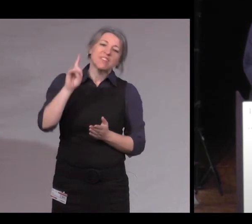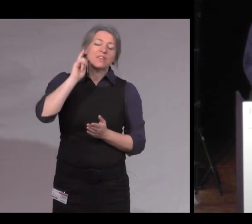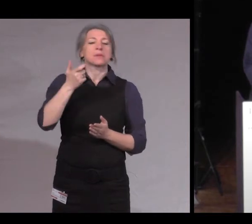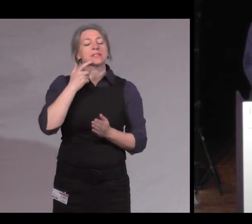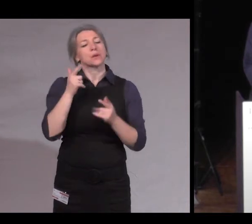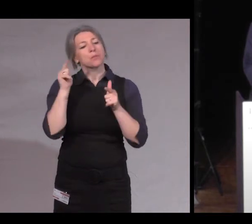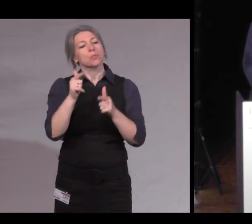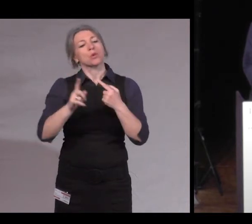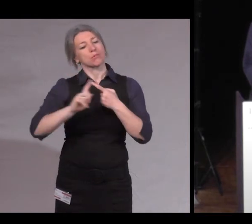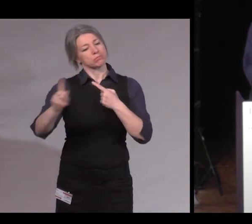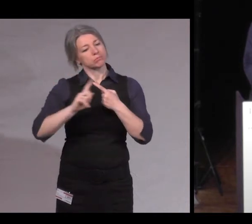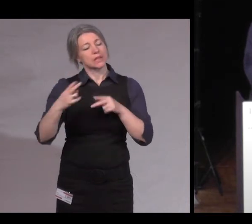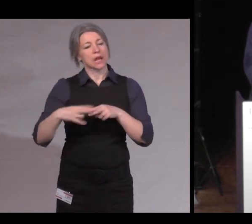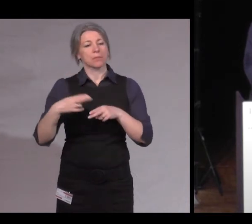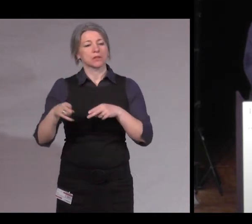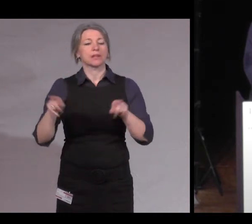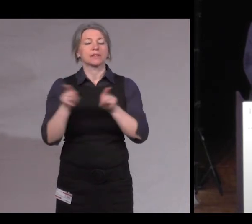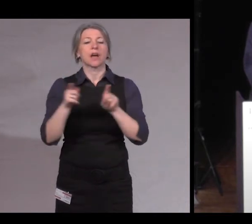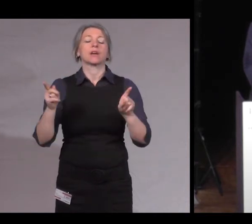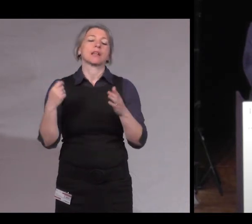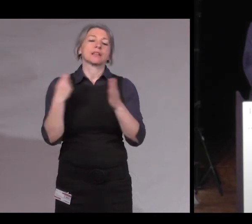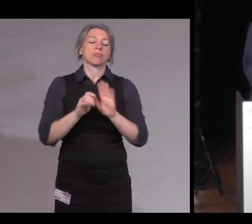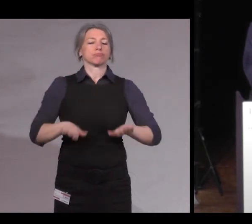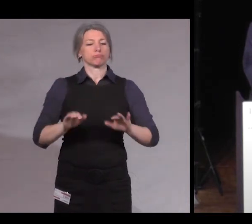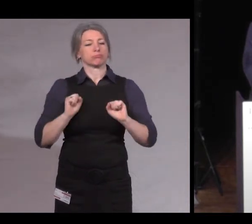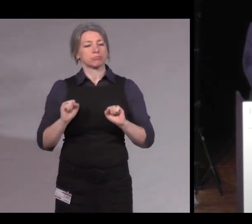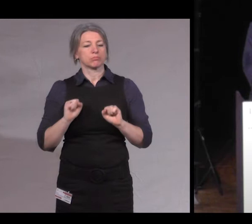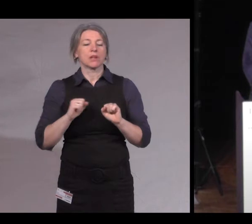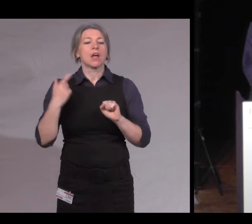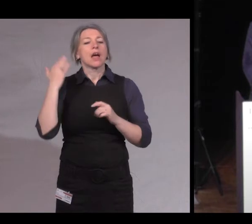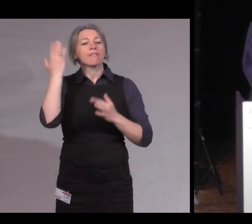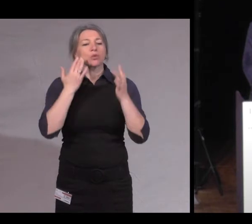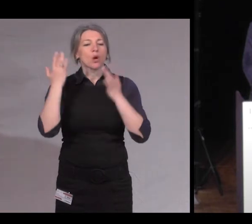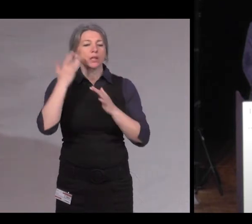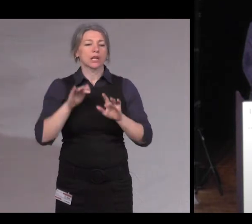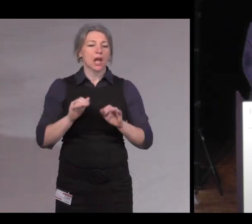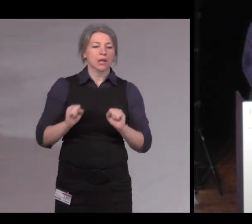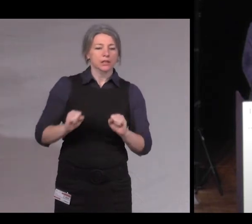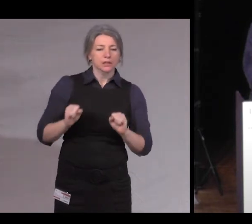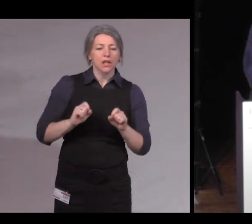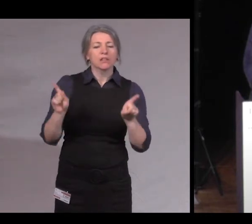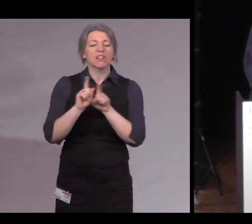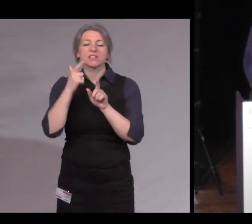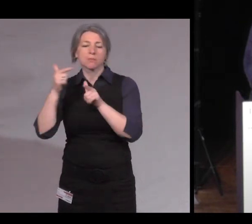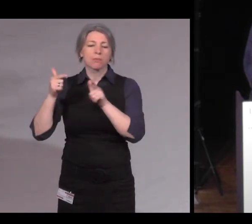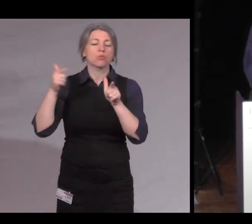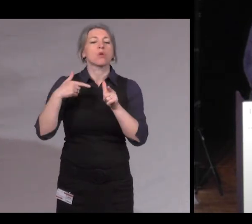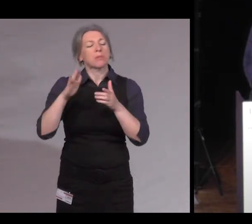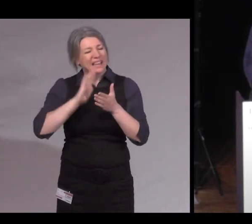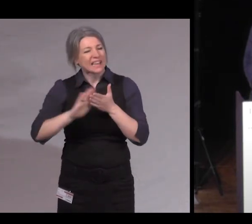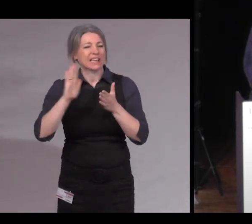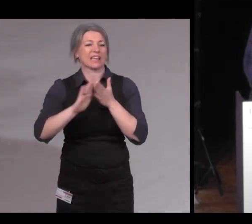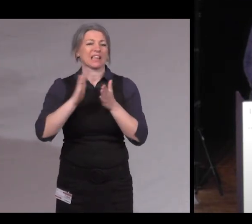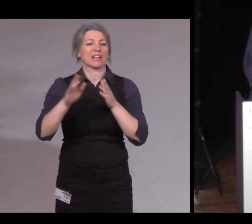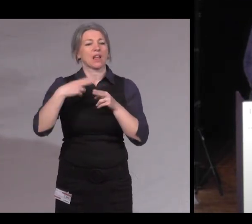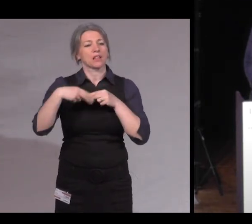rehabilitace, telerehabilitace, využití virtuální reality, terapeutické hry, online podpory, která bude výrazně zrychlovat péči pacienty a